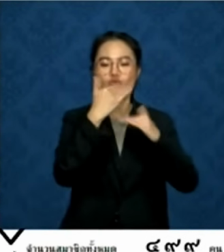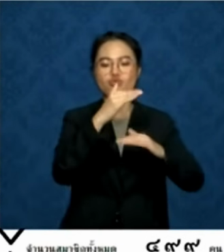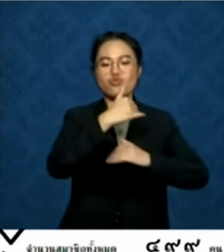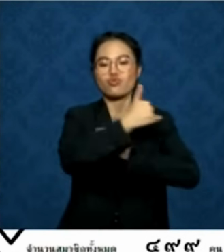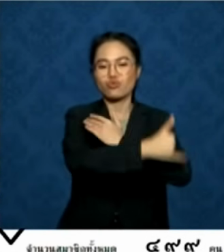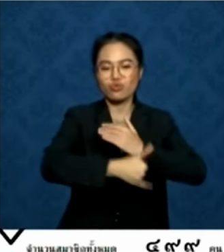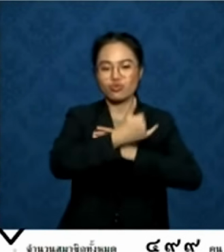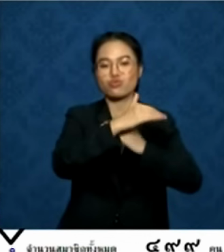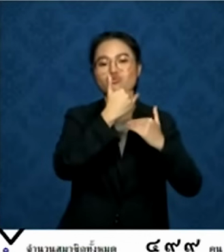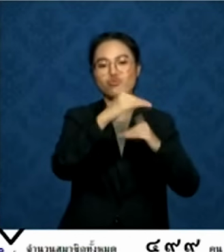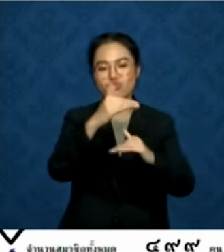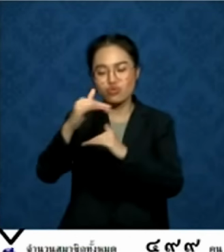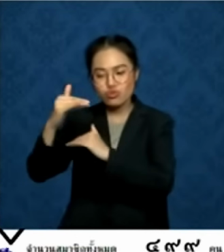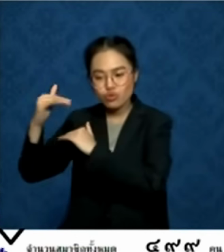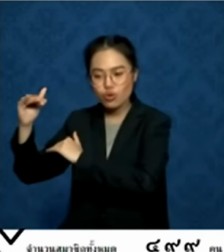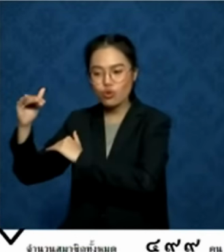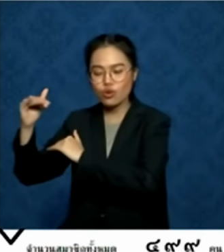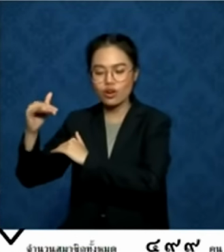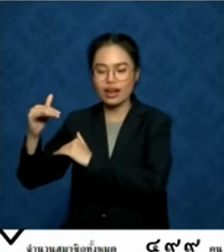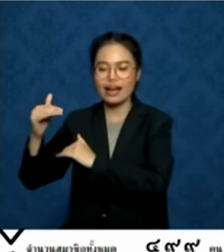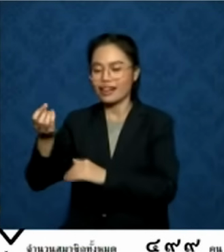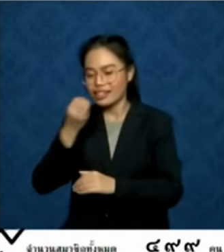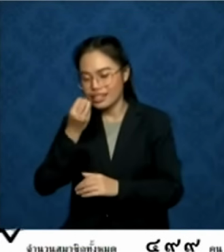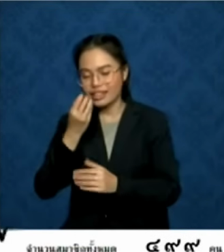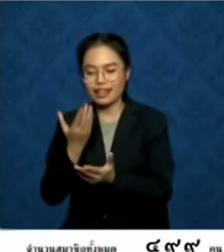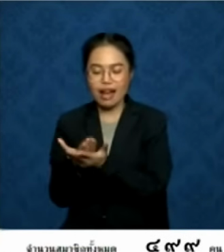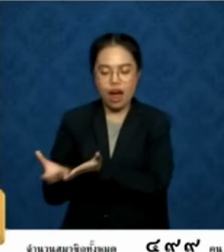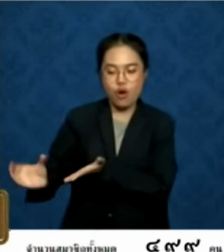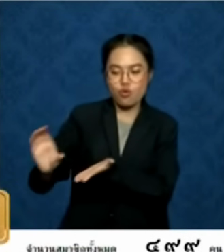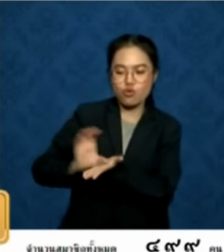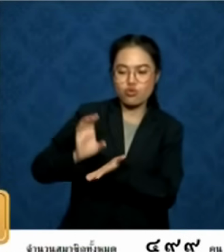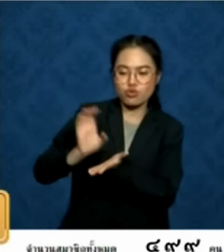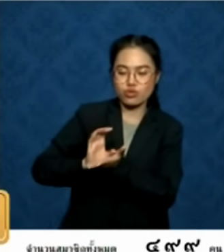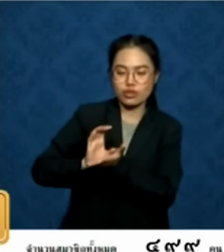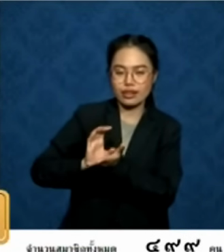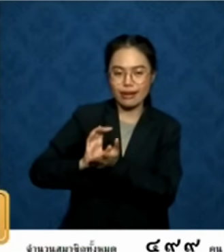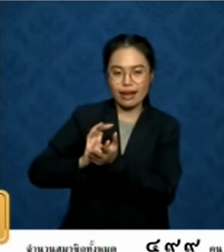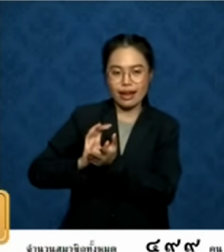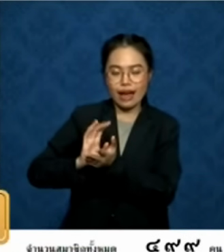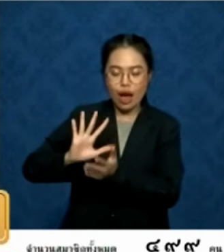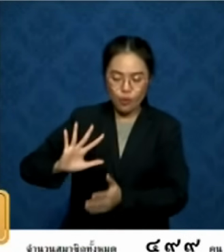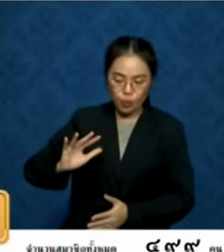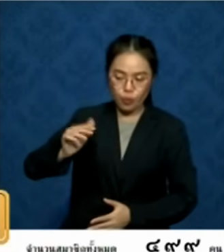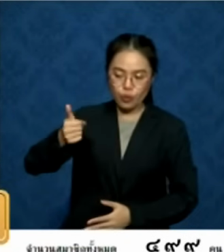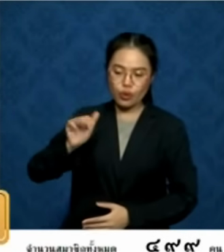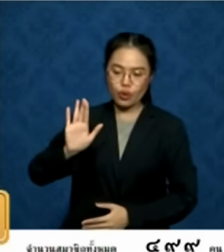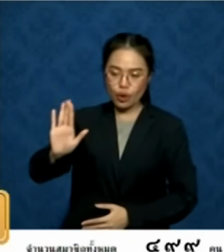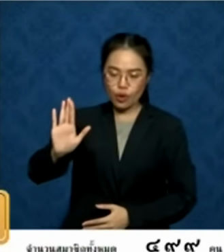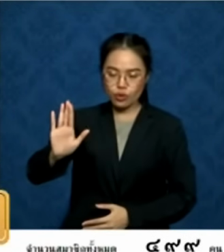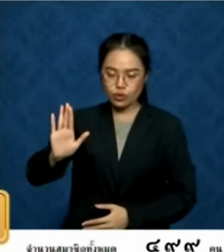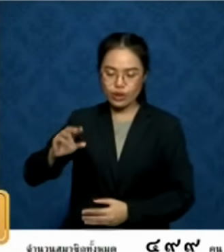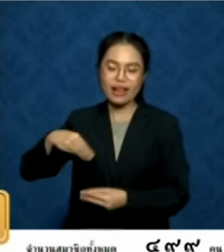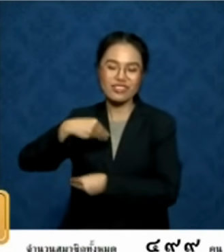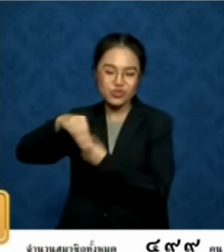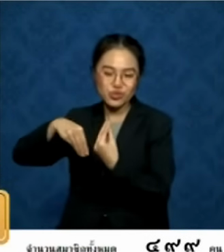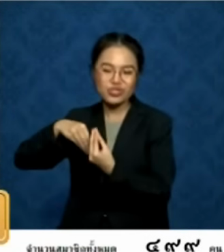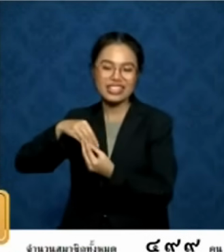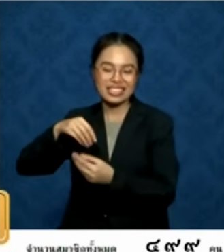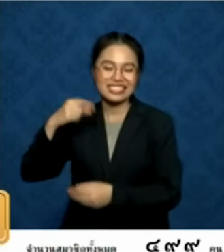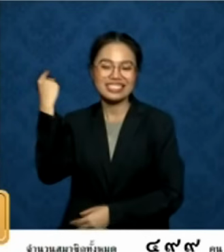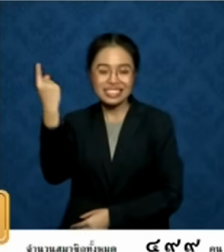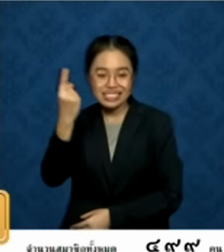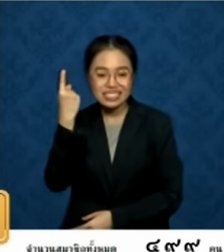ภคและการลงทุนภาคเอกชนรวมทั้งการฟื้นตัวอย่างต่อเนื่องของภาคการท่องเที่ยวอย่างไรก็ต